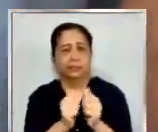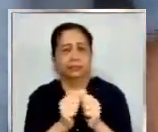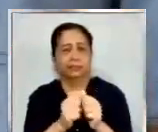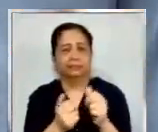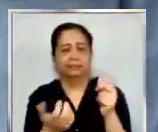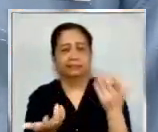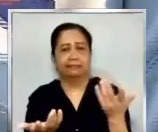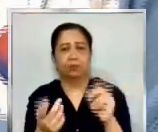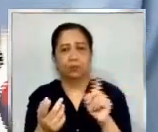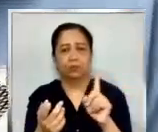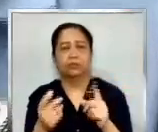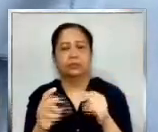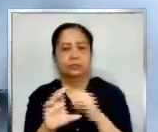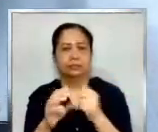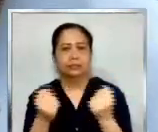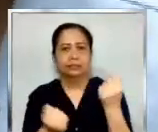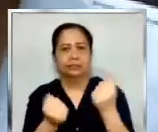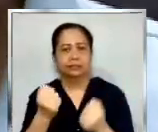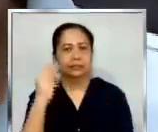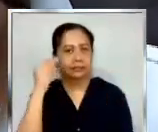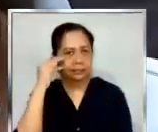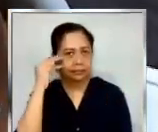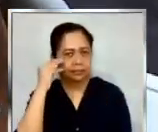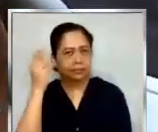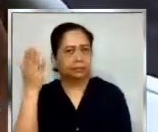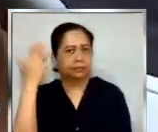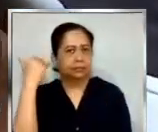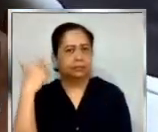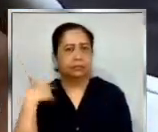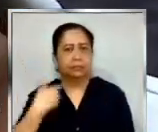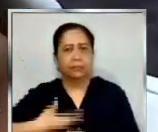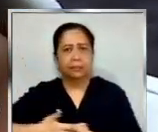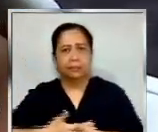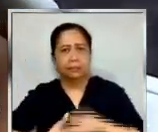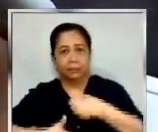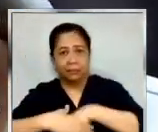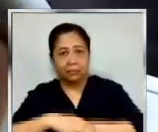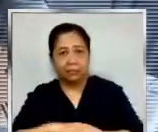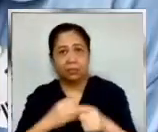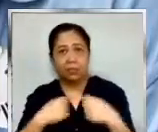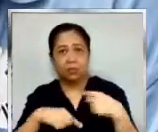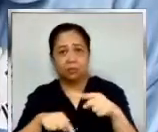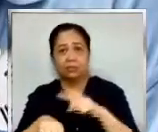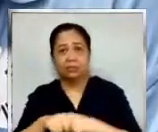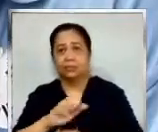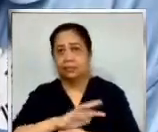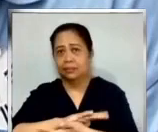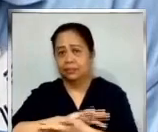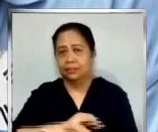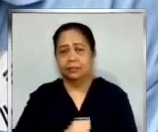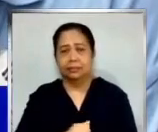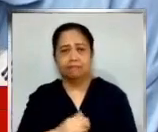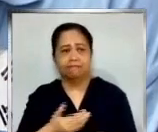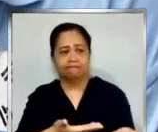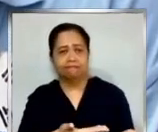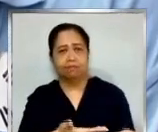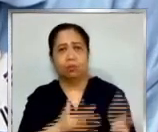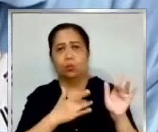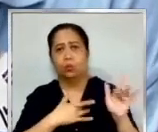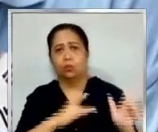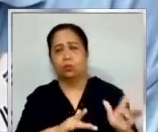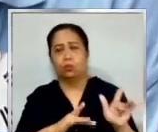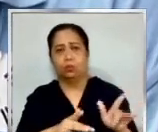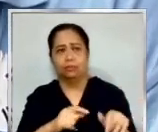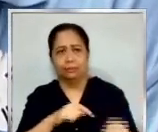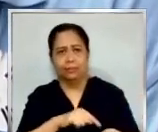ang jeepney driver na si Mario, na nooy may sanggol na ipinanganak sa gitna ng krisis. Yung bata, kawawa kasi nung panahon na yung